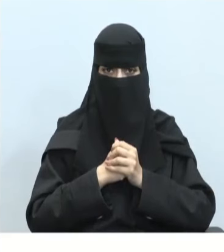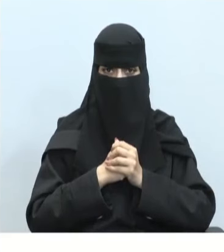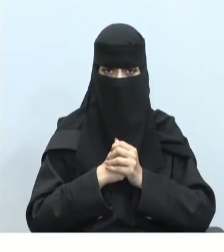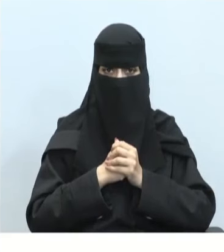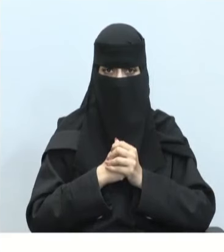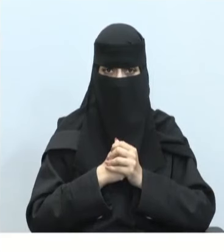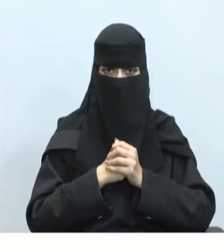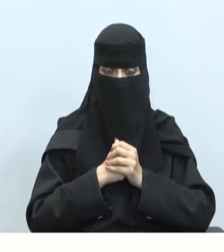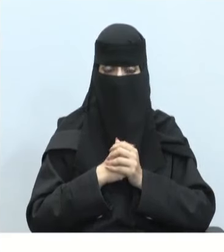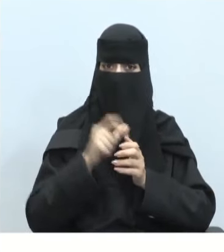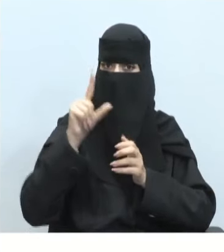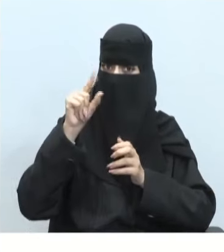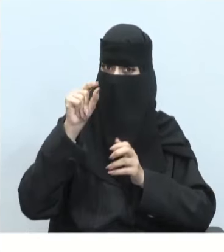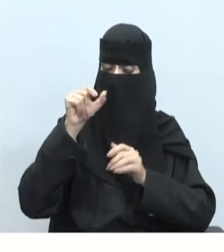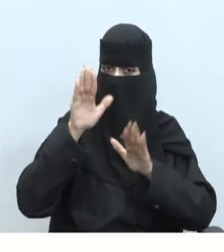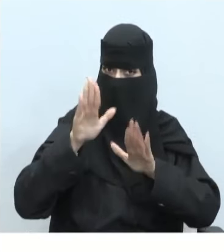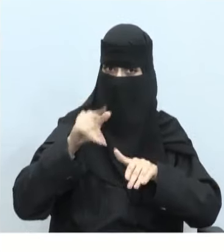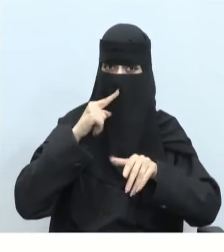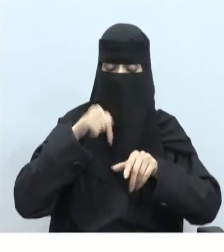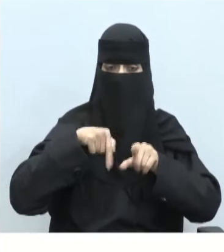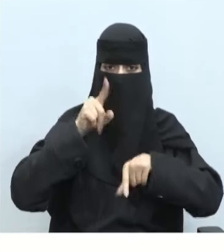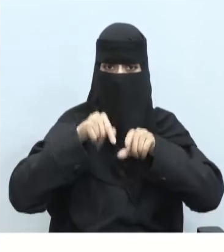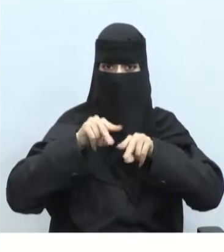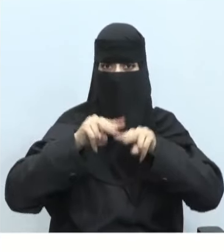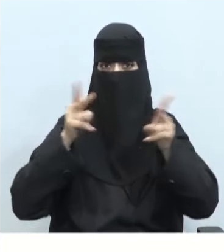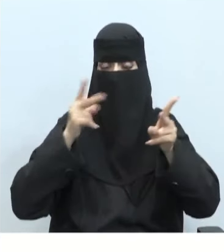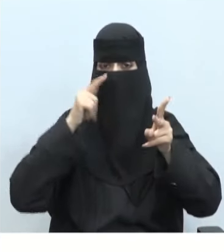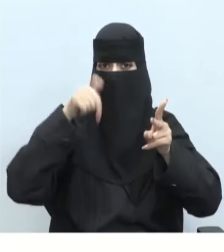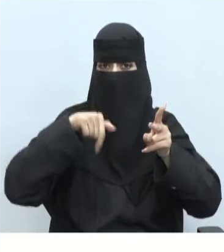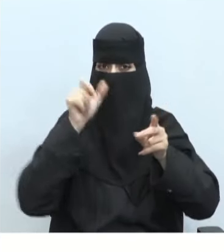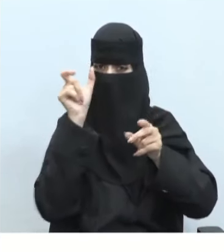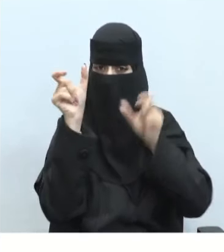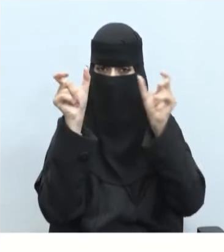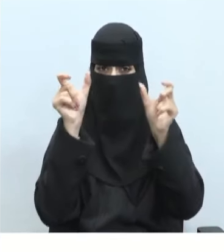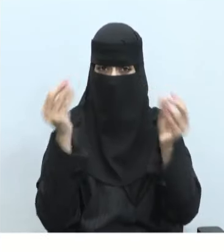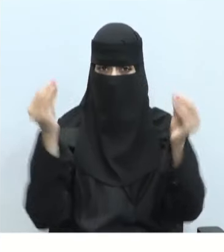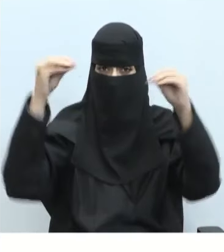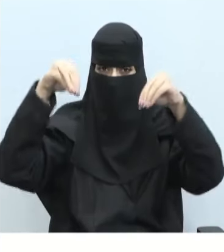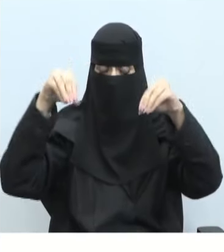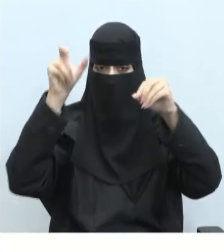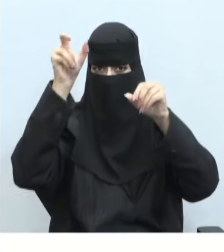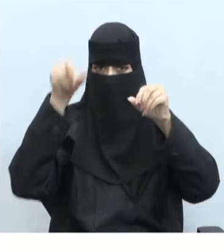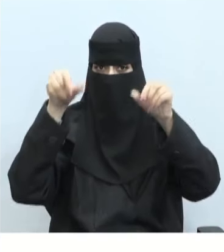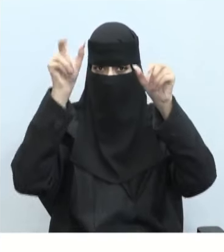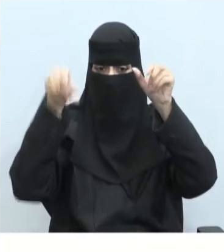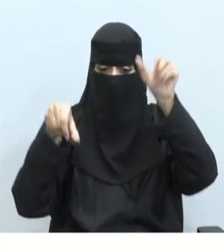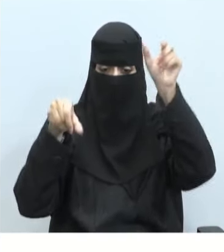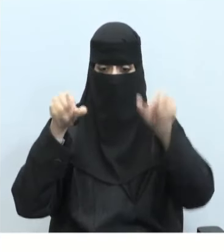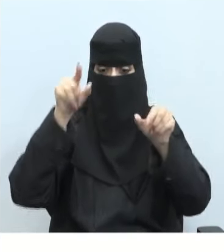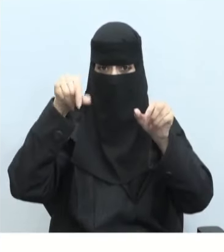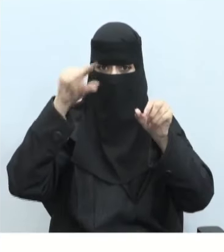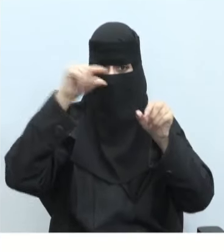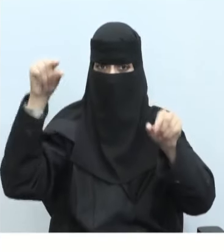متطابقان احسنتم يوجد هناك فرق في مكان الكلمات داخل الاعمده مثلا في عمود يوم